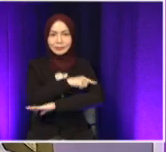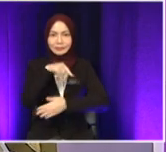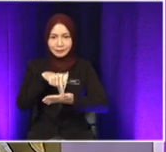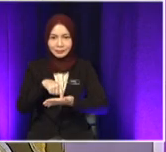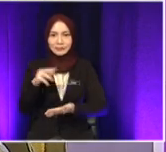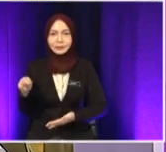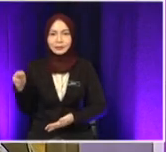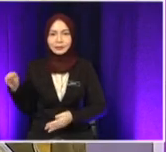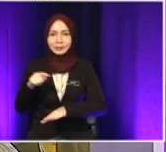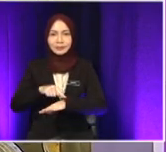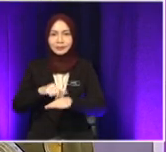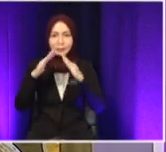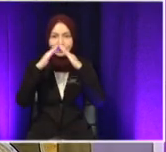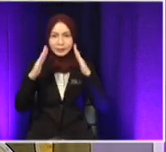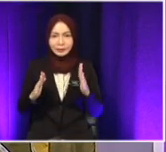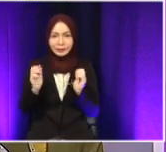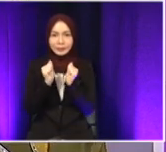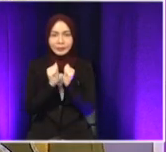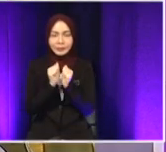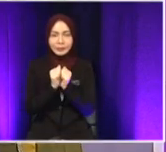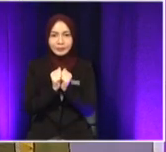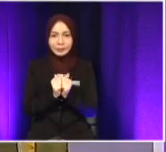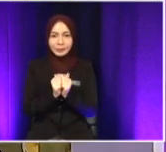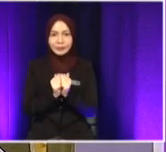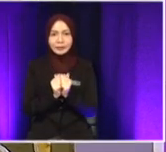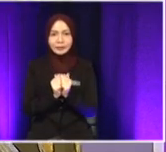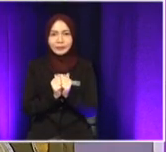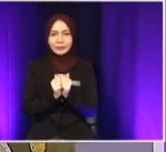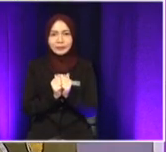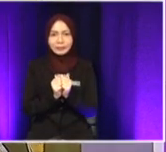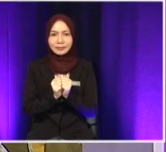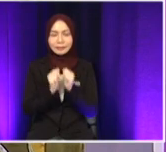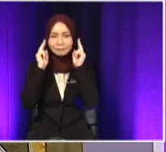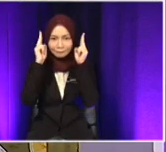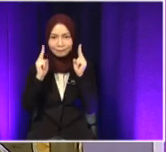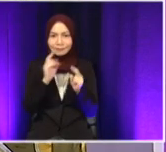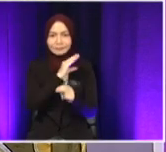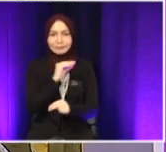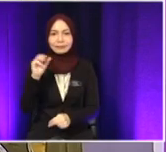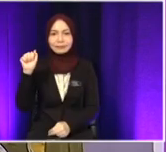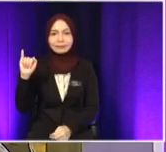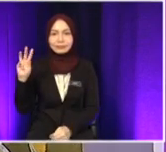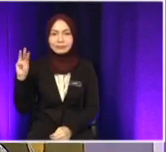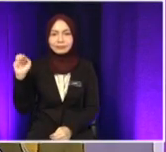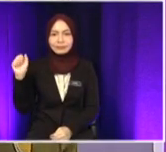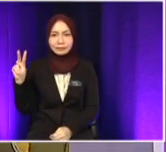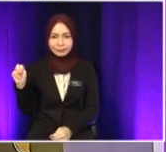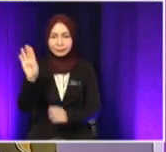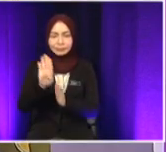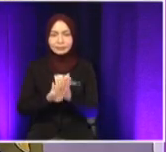di rumah bersama Ustadzah dengan Abang Sufiah Aiman bersama-sama dalam